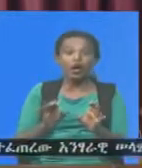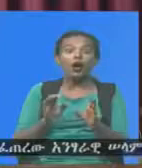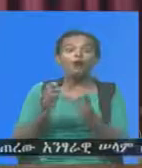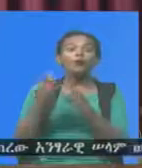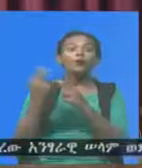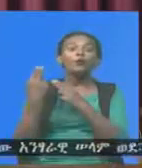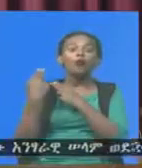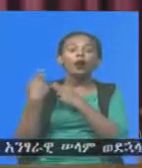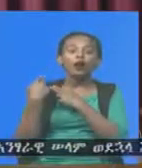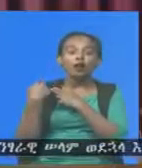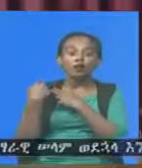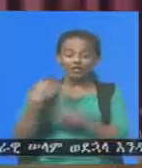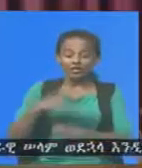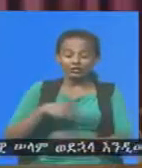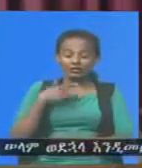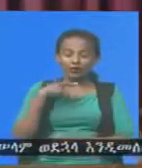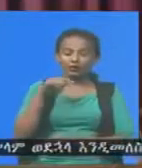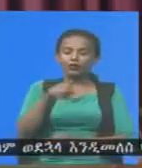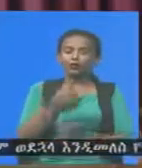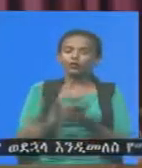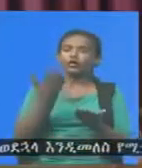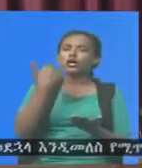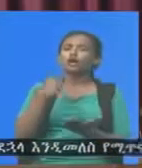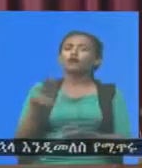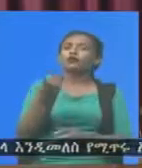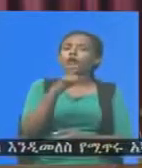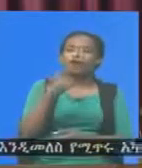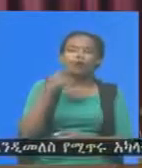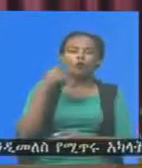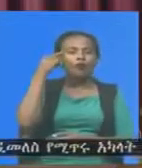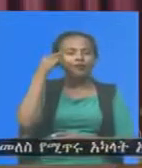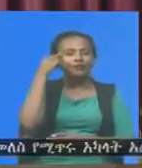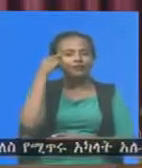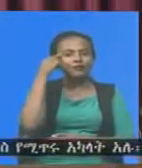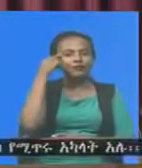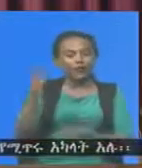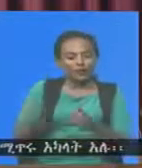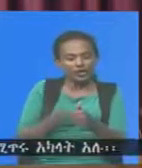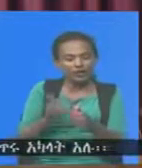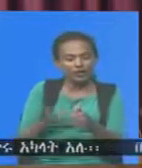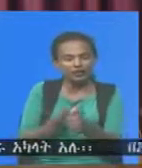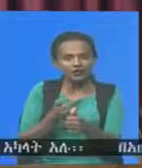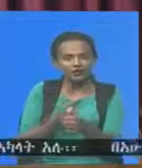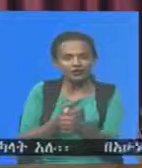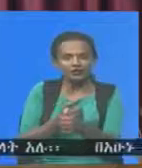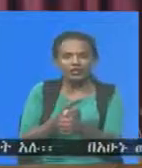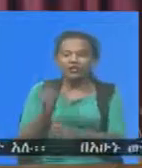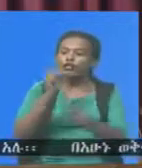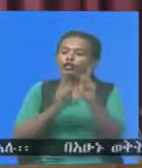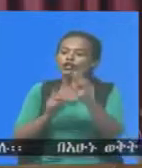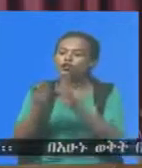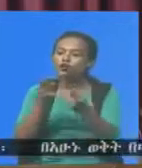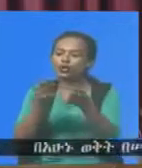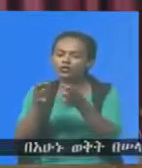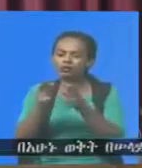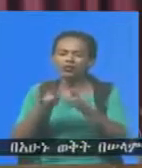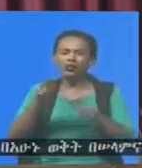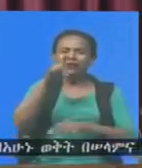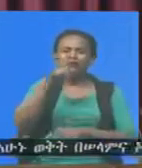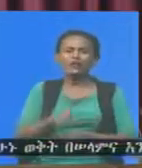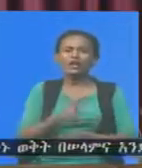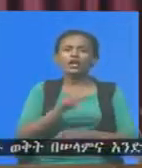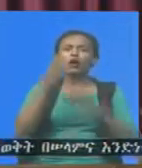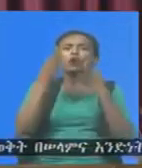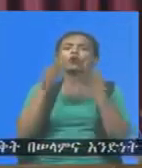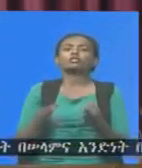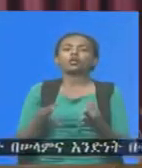በሐላፊነት ስሜት ይሄ ጉዳይ ለምን ይሆናል ብሎ ማሰብ መከታተል ለህዝቡ መግለጽ በጣም አስፈላጊ እና ወሳኝ ጉዳይ